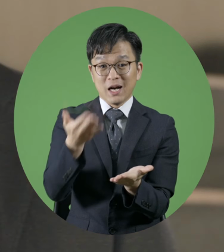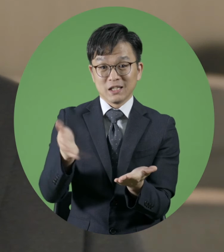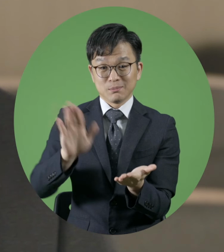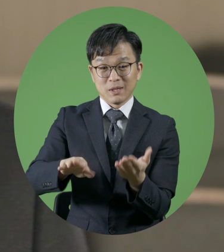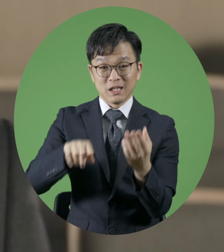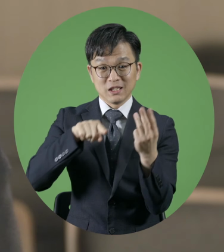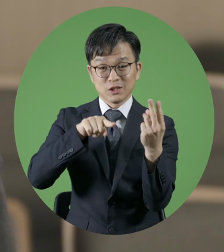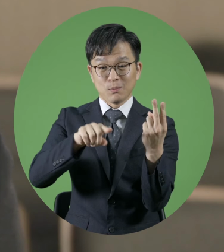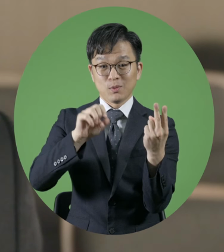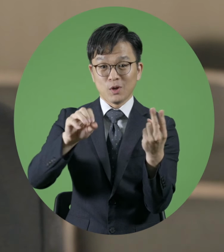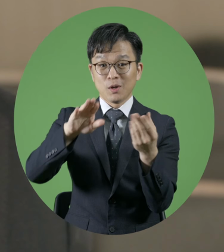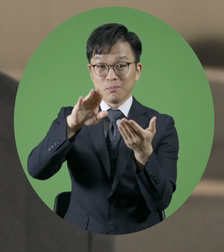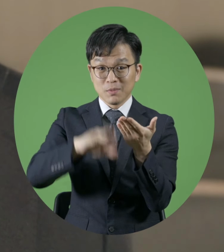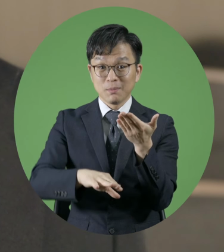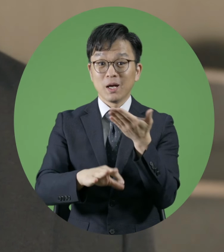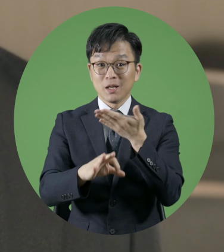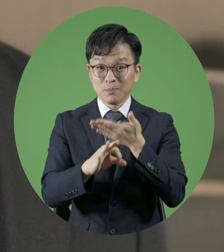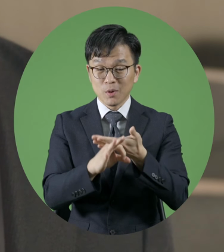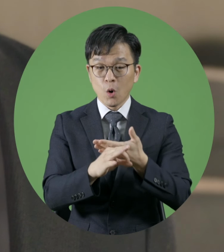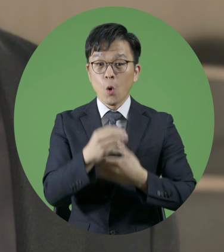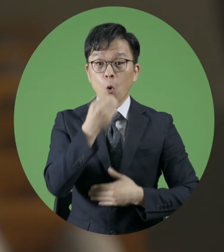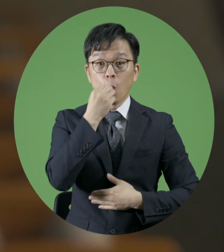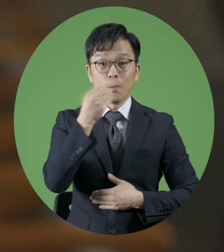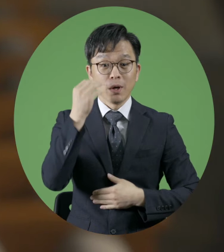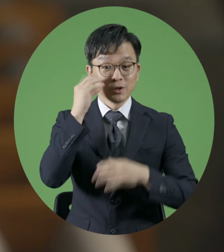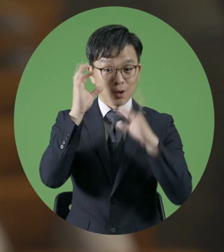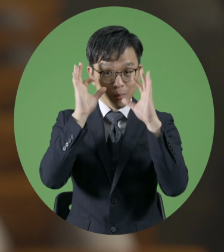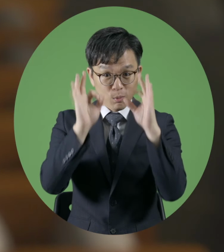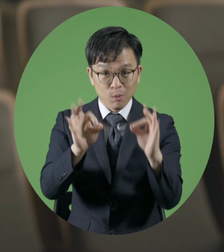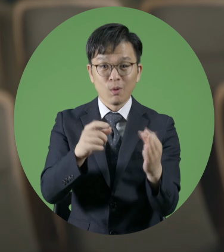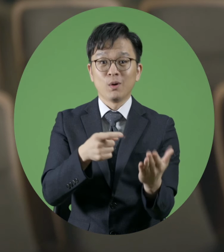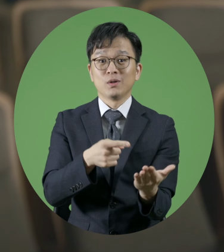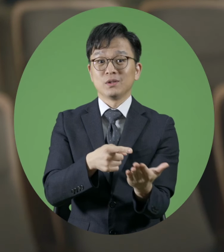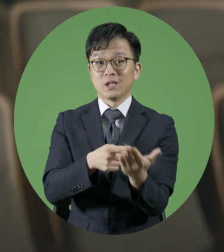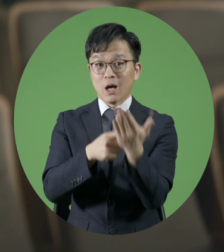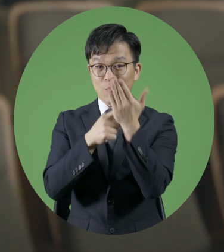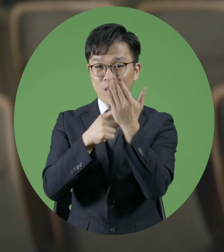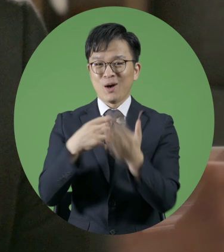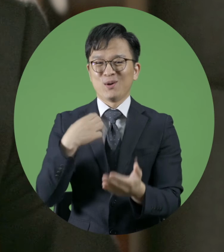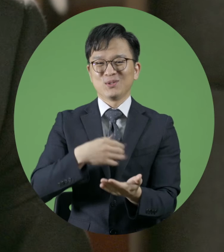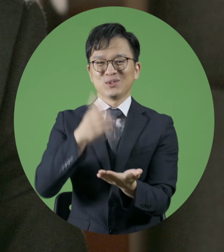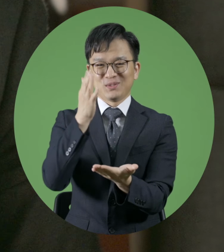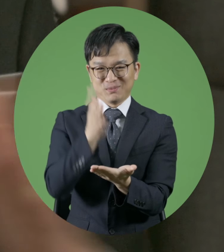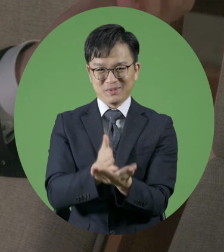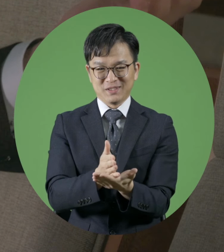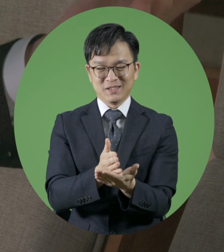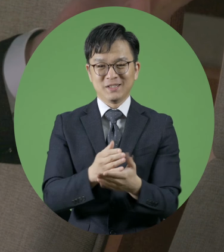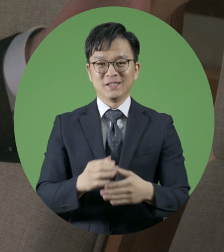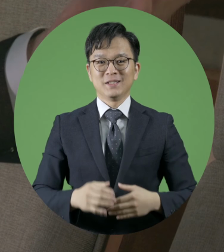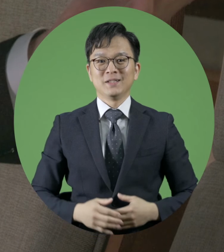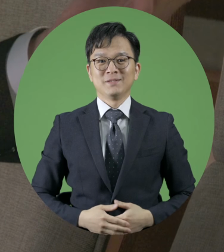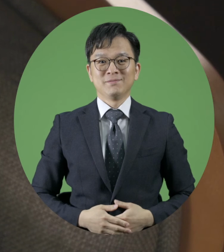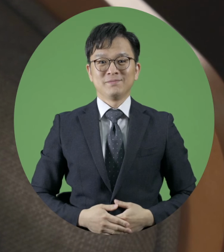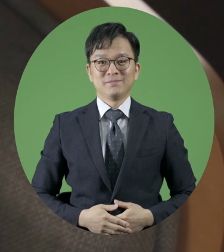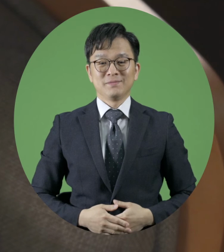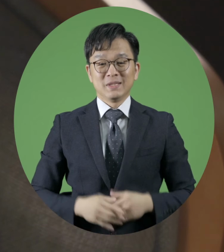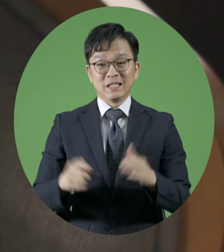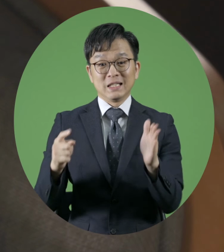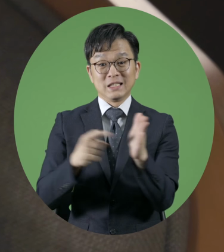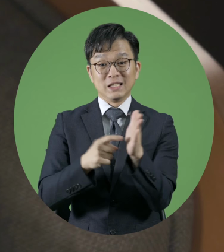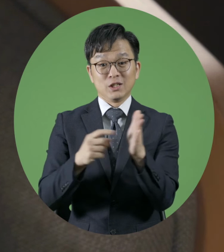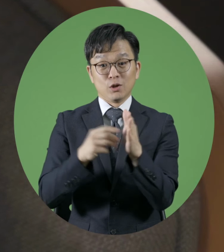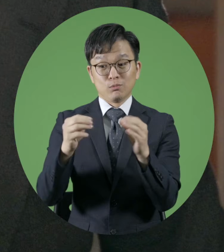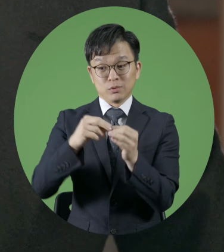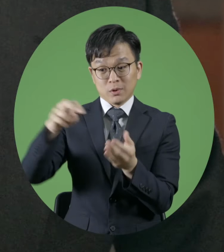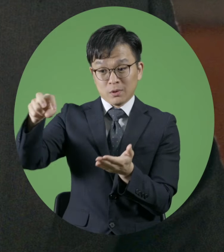그러나 앞으로 규모 2.0 미만 지진도 기상청 홈페이지에서 확인 가능하니까 걱정 끝. 긴급